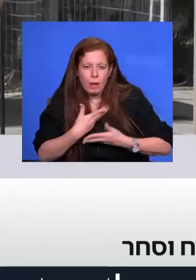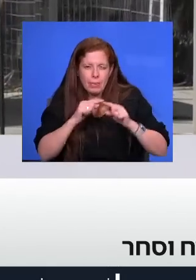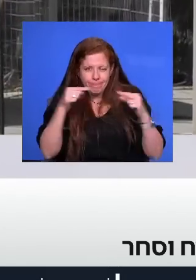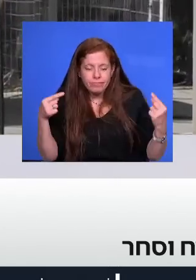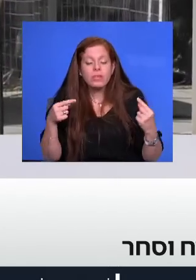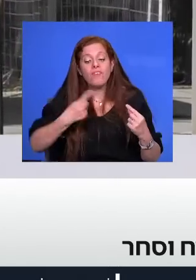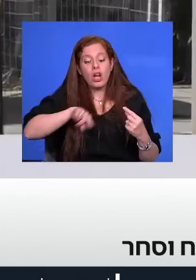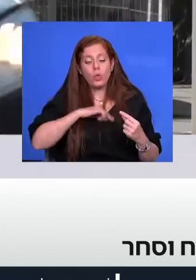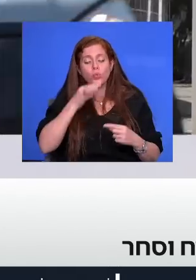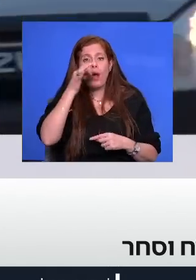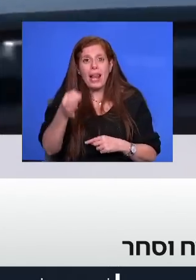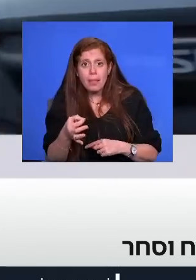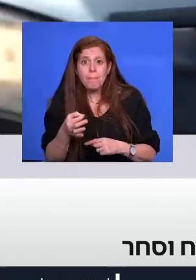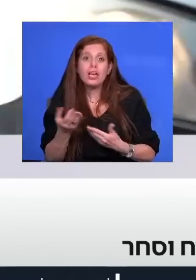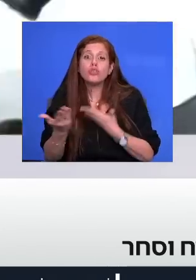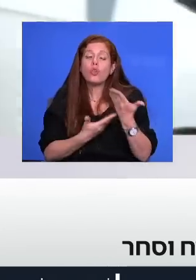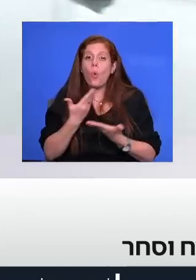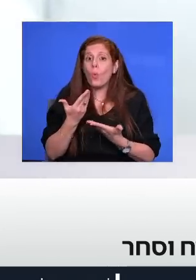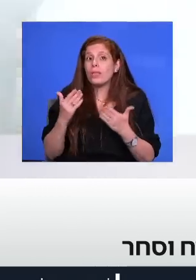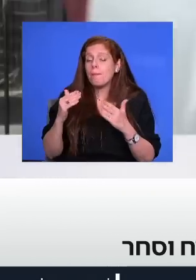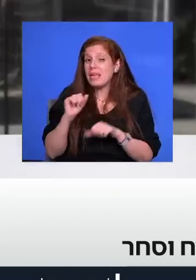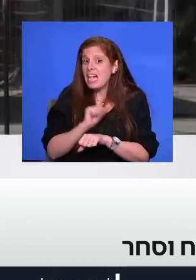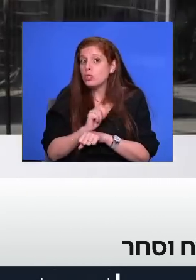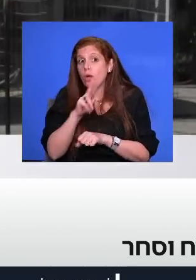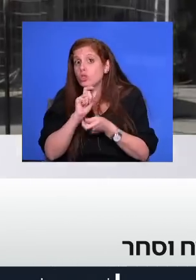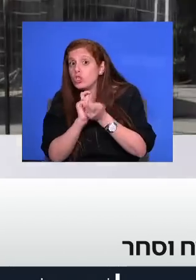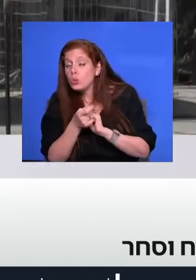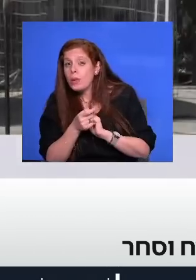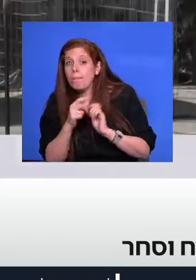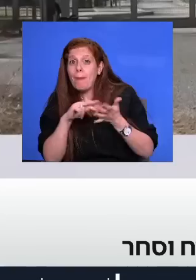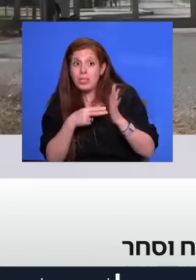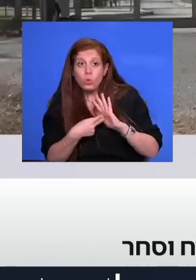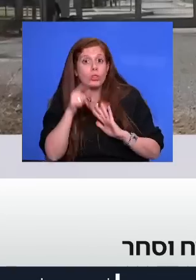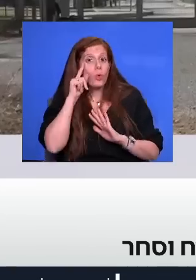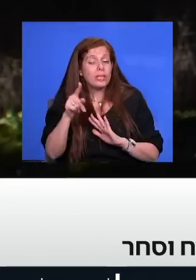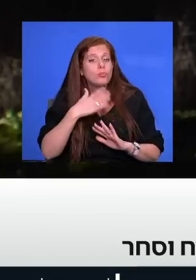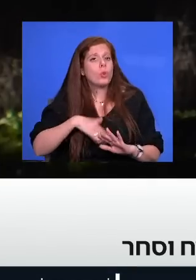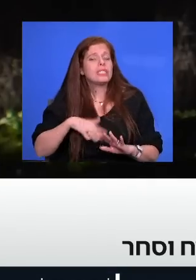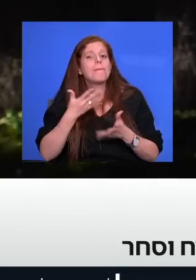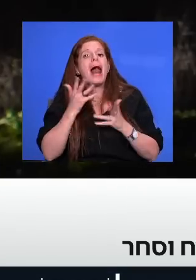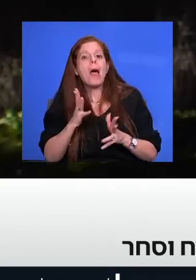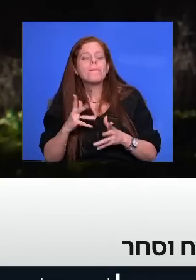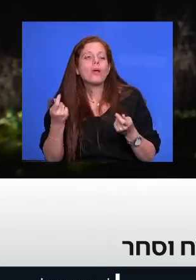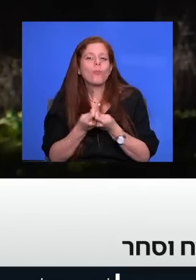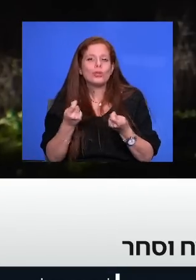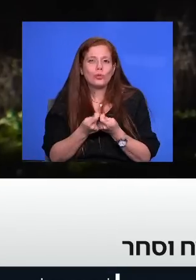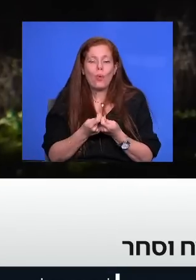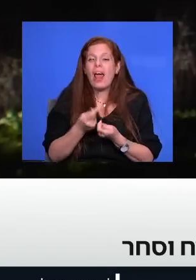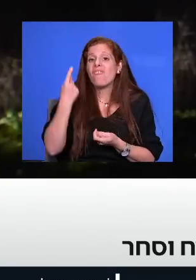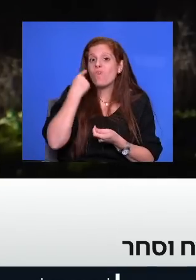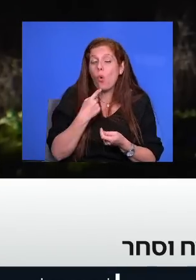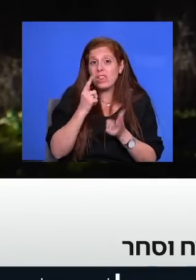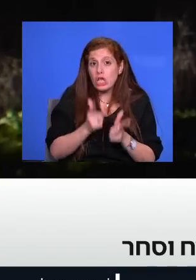ואנחנו שואלים את שירות בתי הסוהר, האם יש כאן איזשהו שינוי במדיניות? אנחנו יודעים שיש מגמה להחמיר בכל מה שנוגע לעבירות נשק. הם כרגע מסרבים